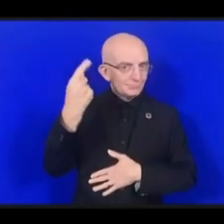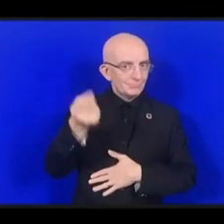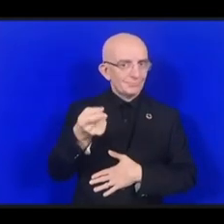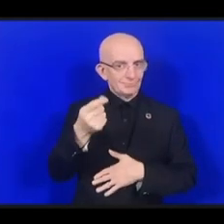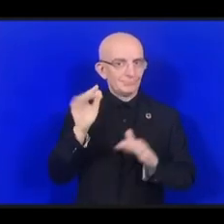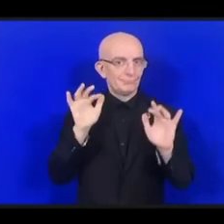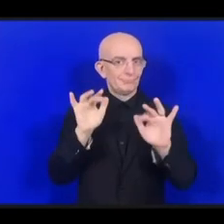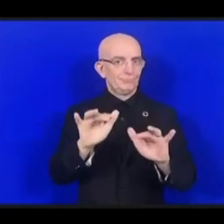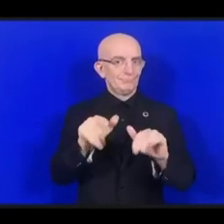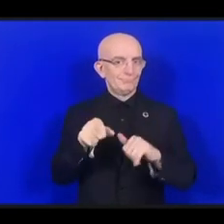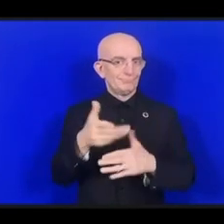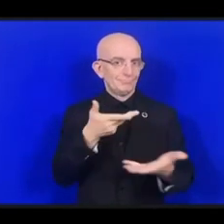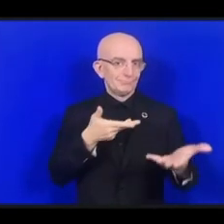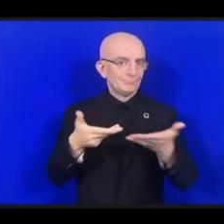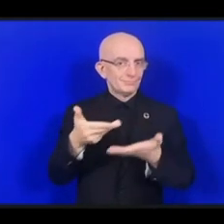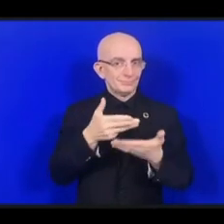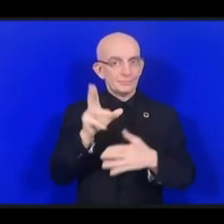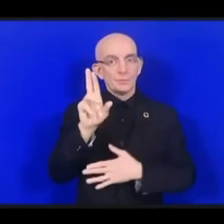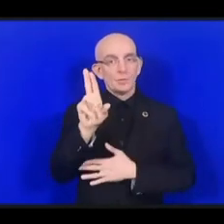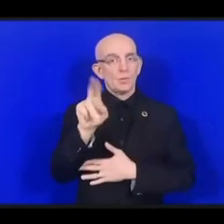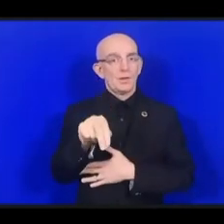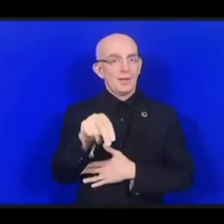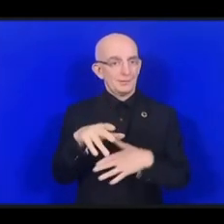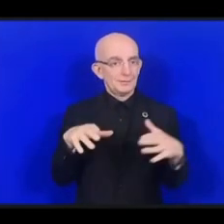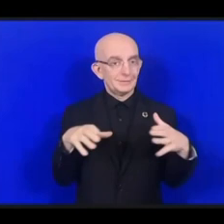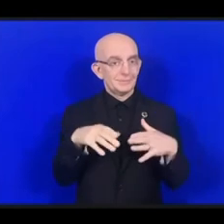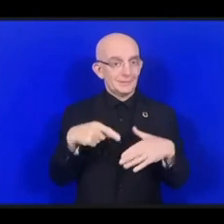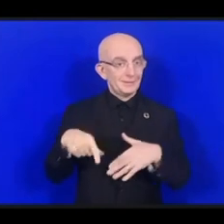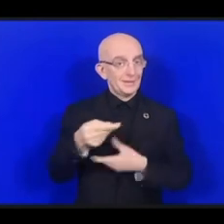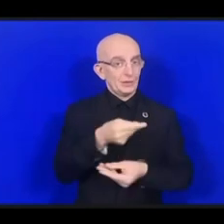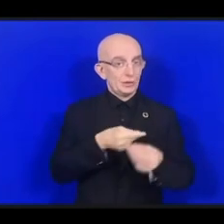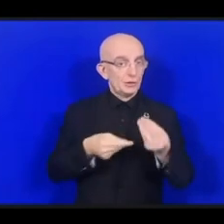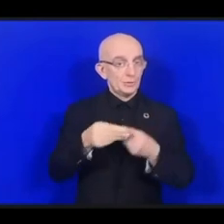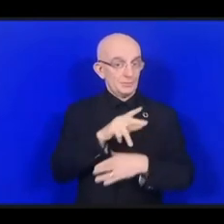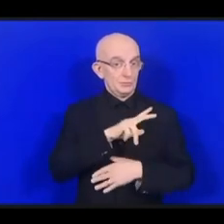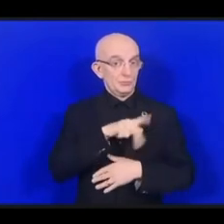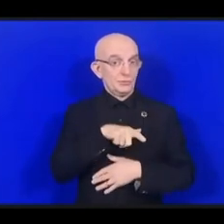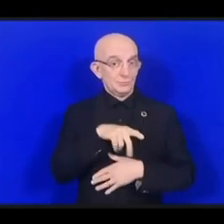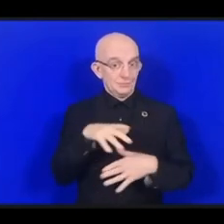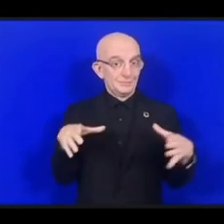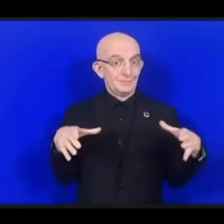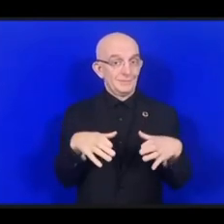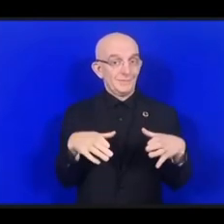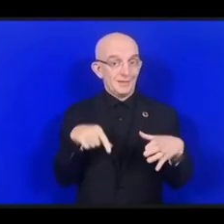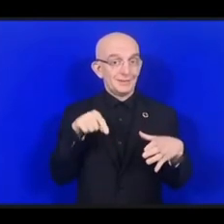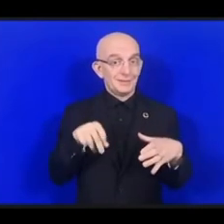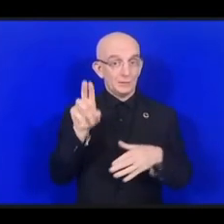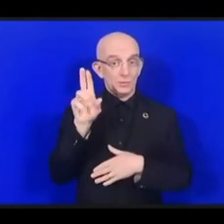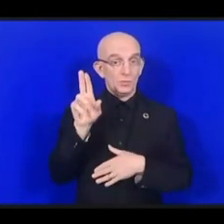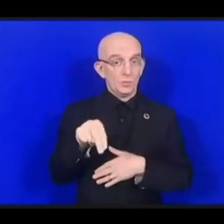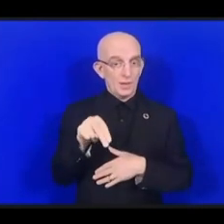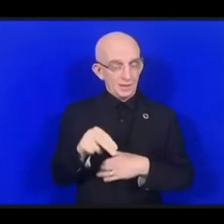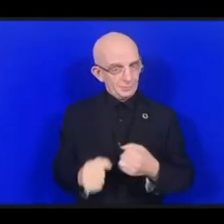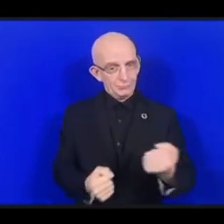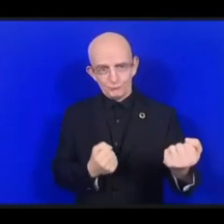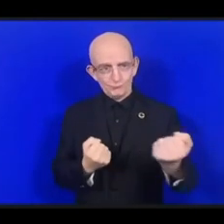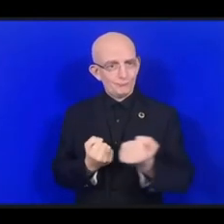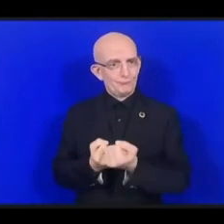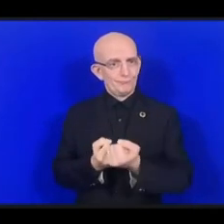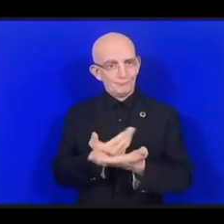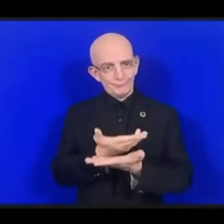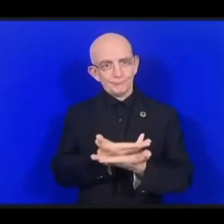économique et social des Nations Unies est prêt à vous soutenir pleinement au